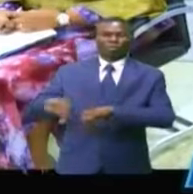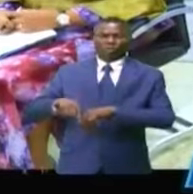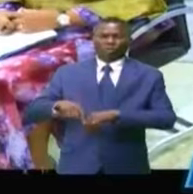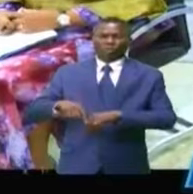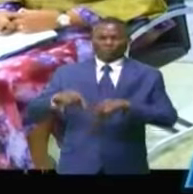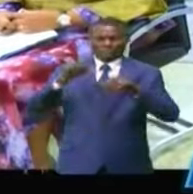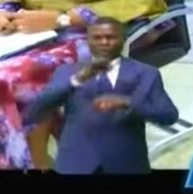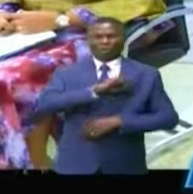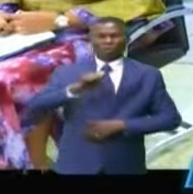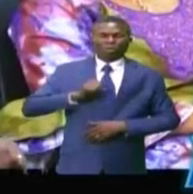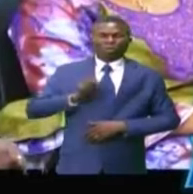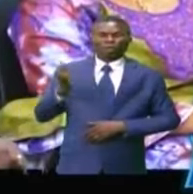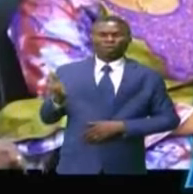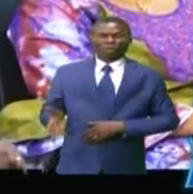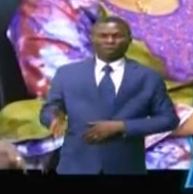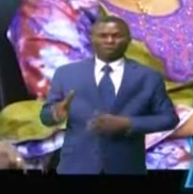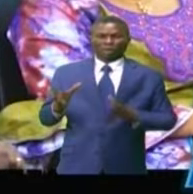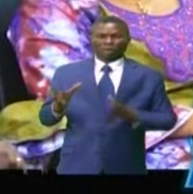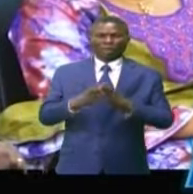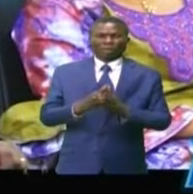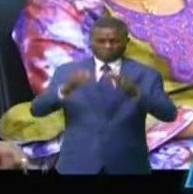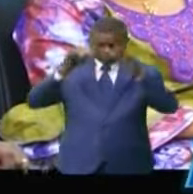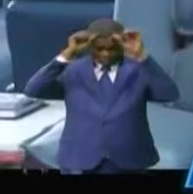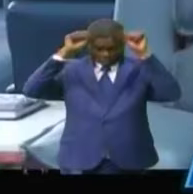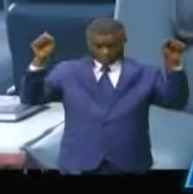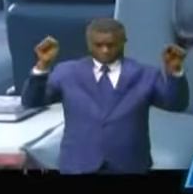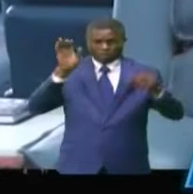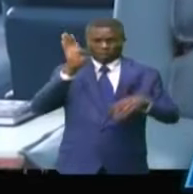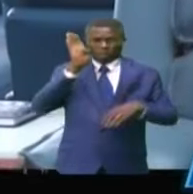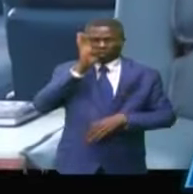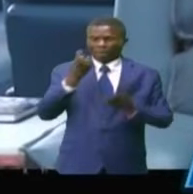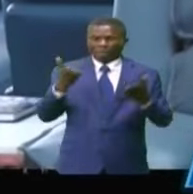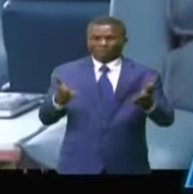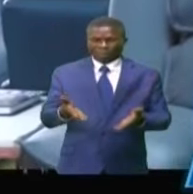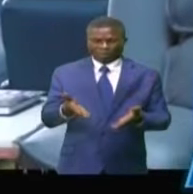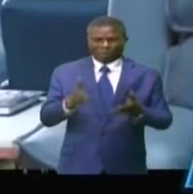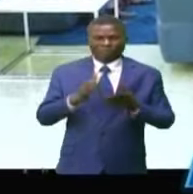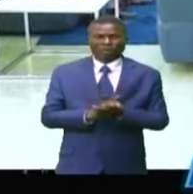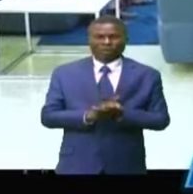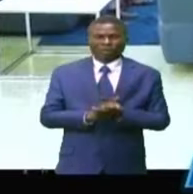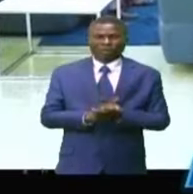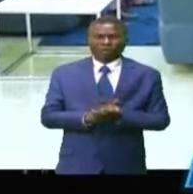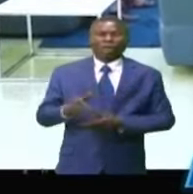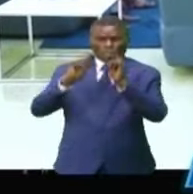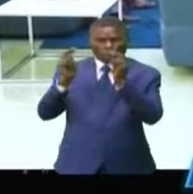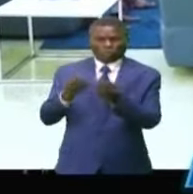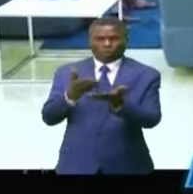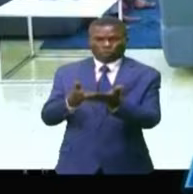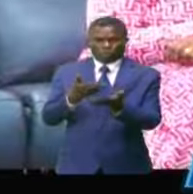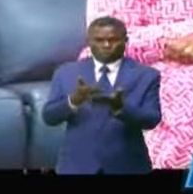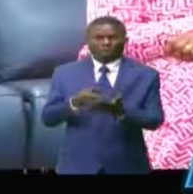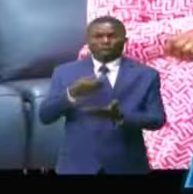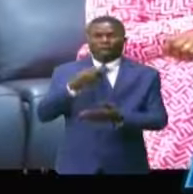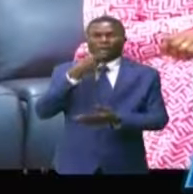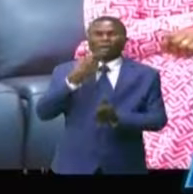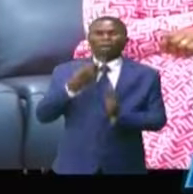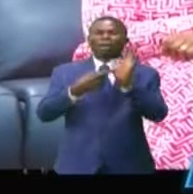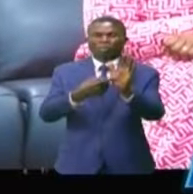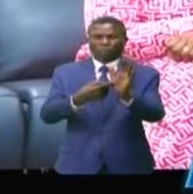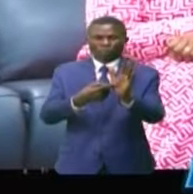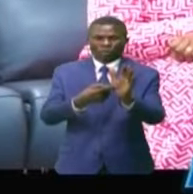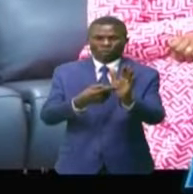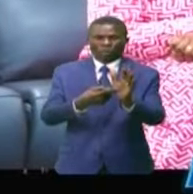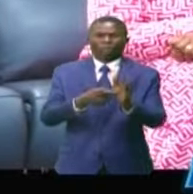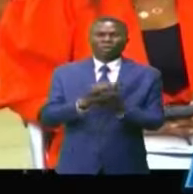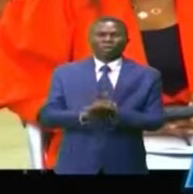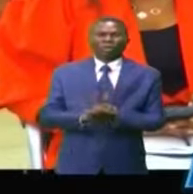Chambre haute du Parlement, avec à sa tête le président Modeste Bahati. Ce dernier a d'entrée de jeu présenté à ses hôtes